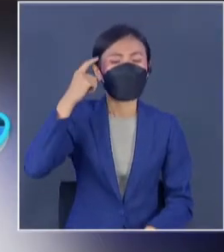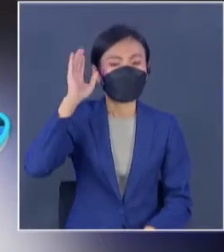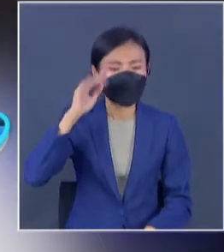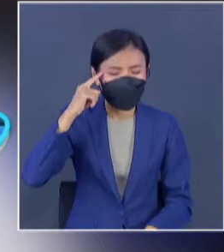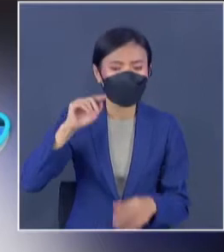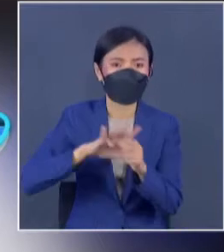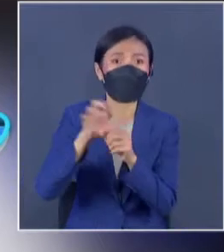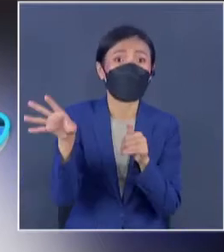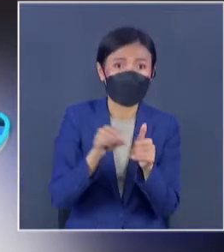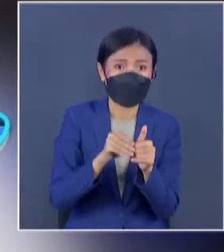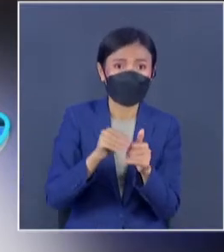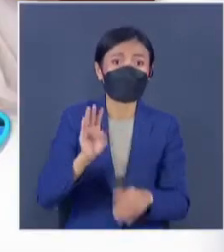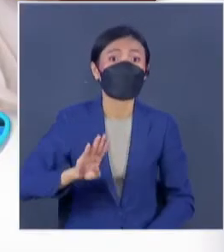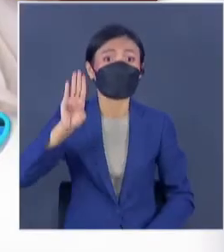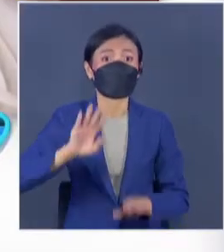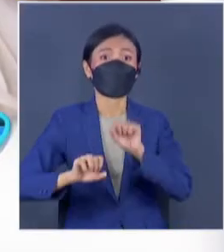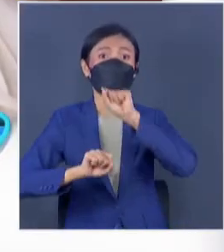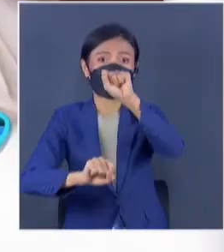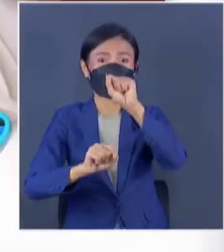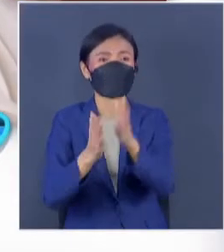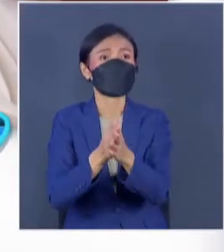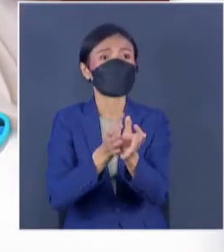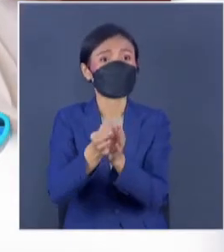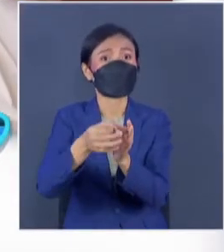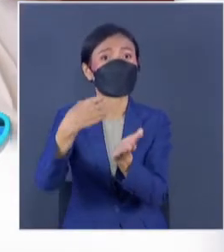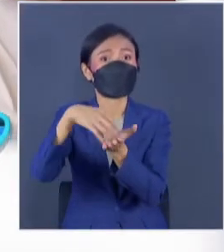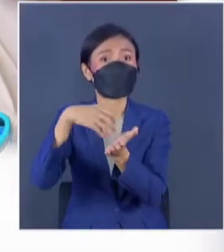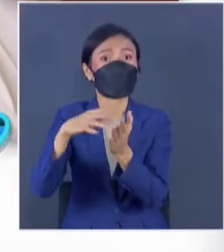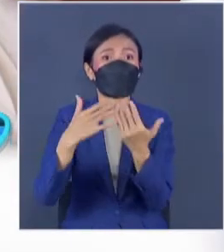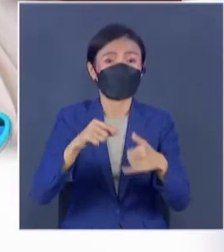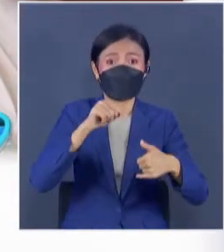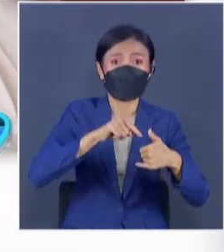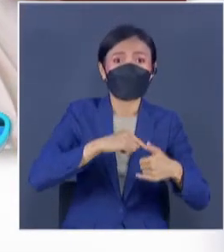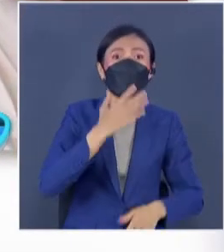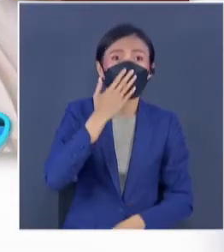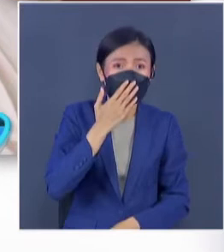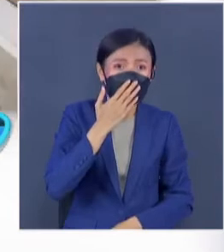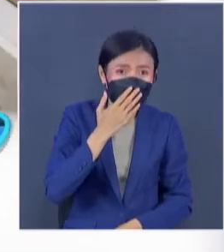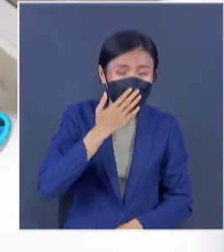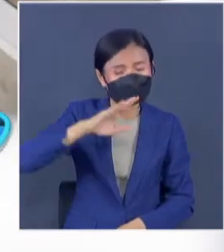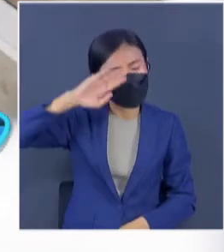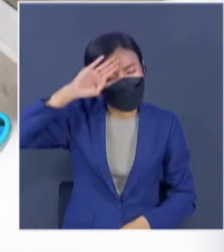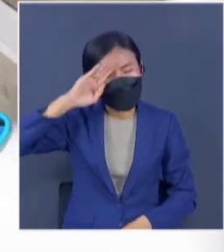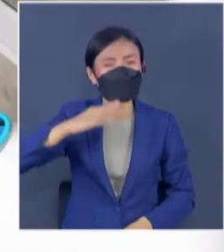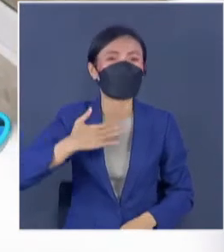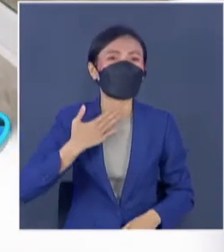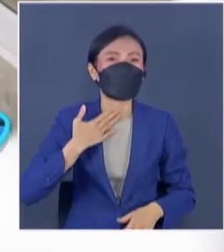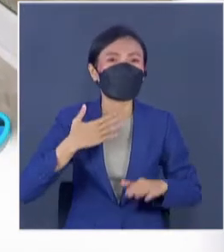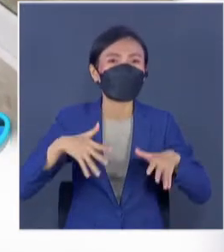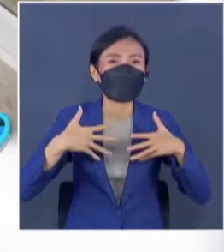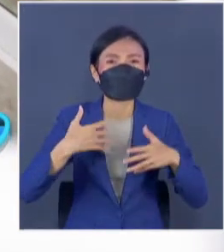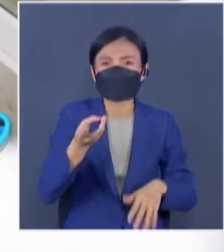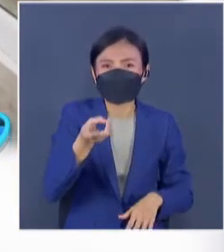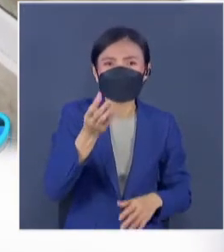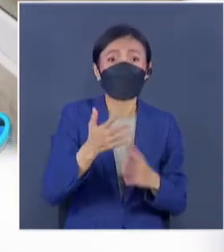ได้ออกมาแจ้งข่าวนะคะเรื่องที่เขาติดโควิดพร้อมกับเผยว่าอาร์มมีอาการไอแล้วก็มีไข้เล็กน้อยค่ะโดยระหว่างนี้ได้กักตัว